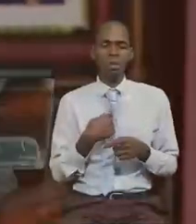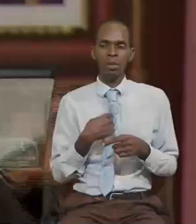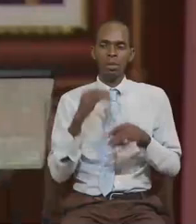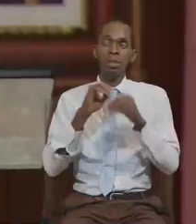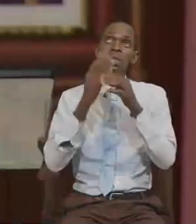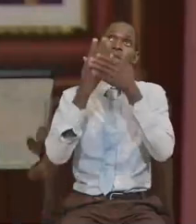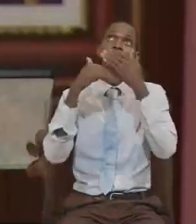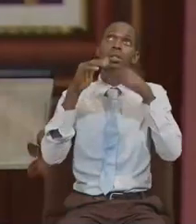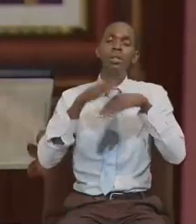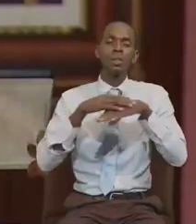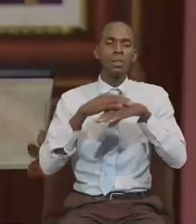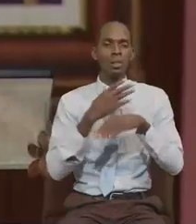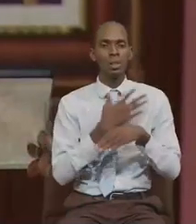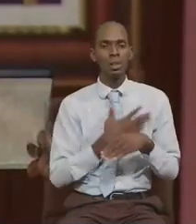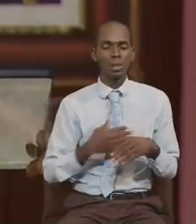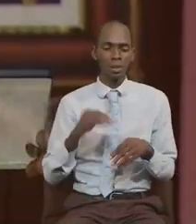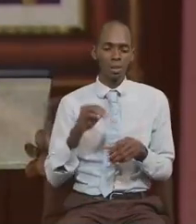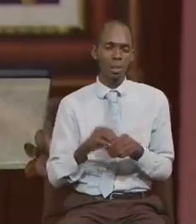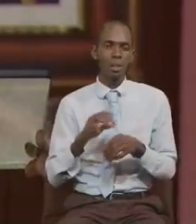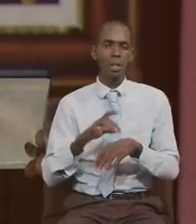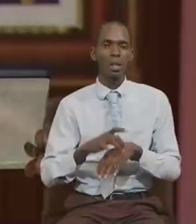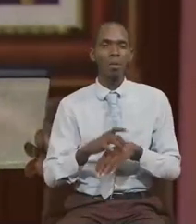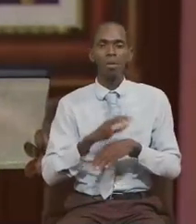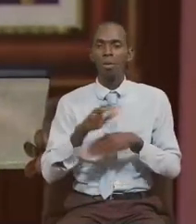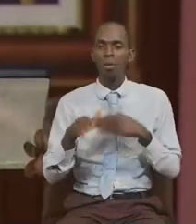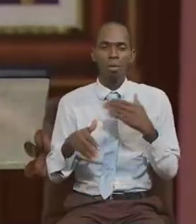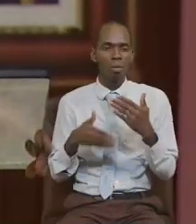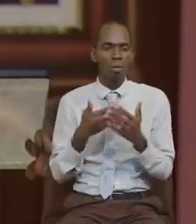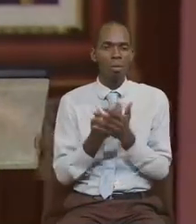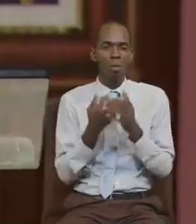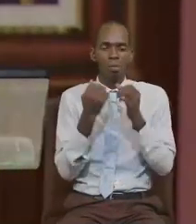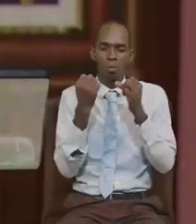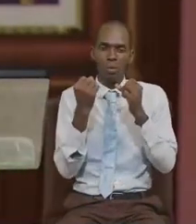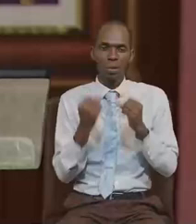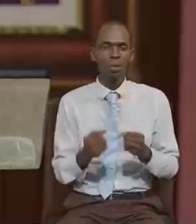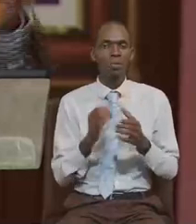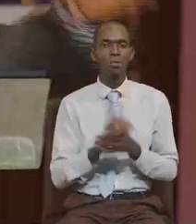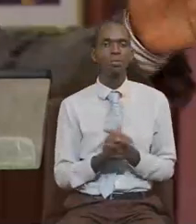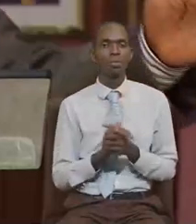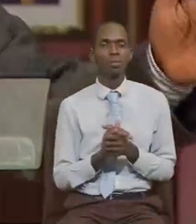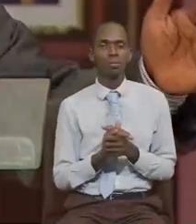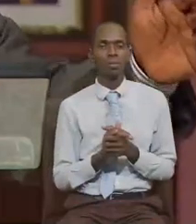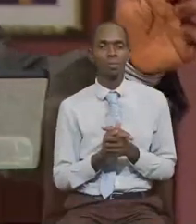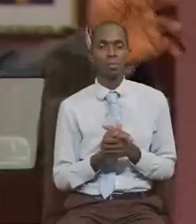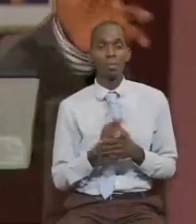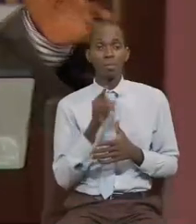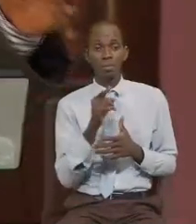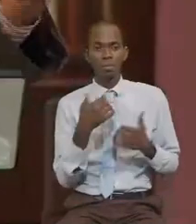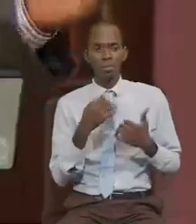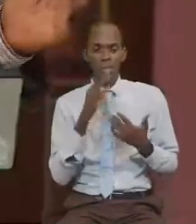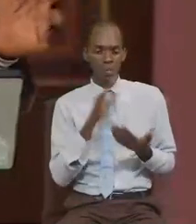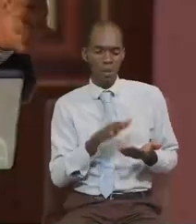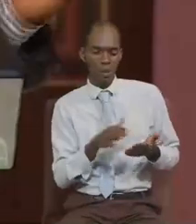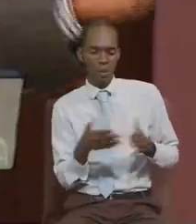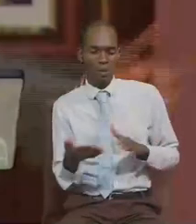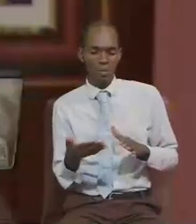ciel et sur la terre. Tout pouvoir. Il était mort, mis